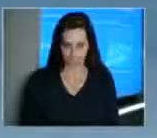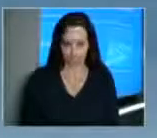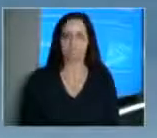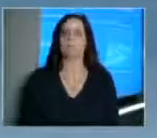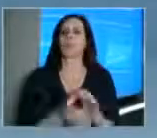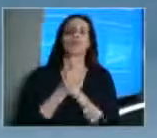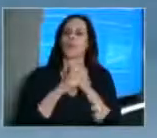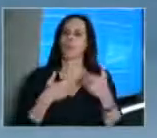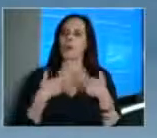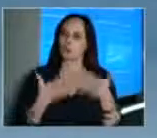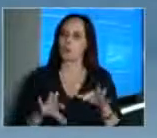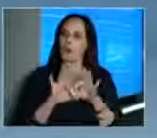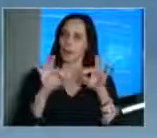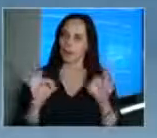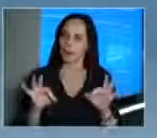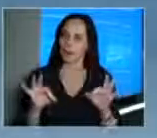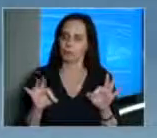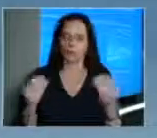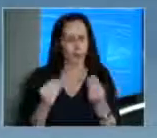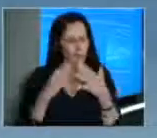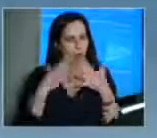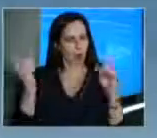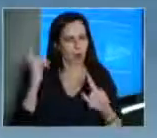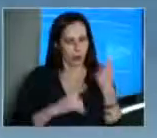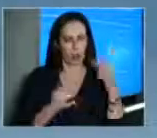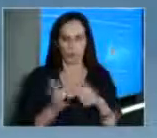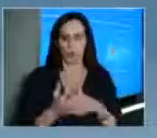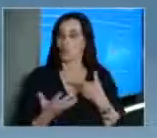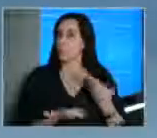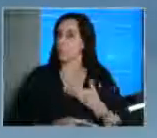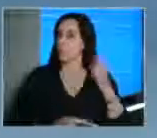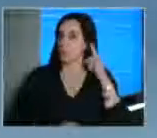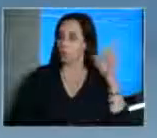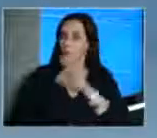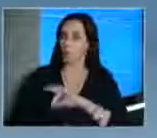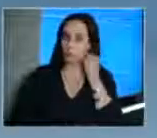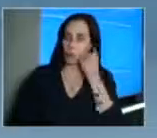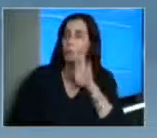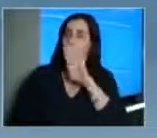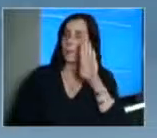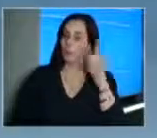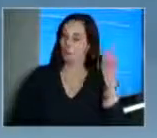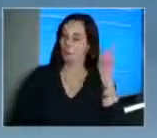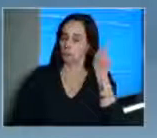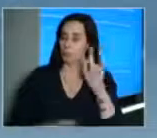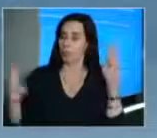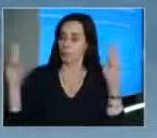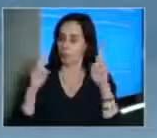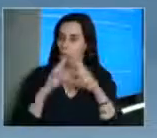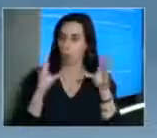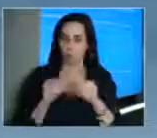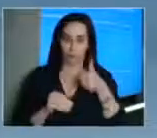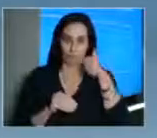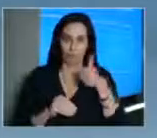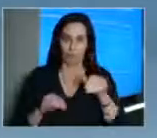שלום שוב, אנחנו פותחים עם הכותרת של הבוקר הזה שמגיעה ממוסקבה. שם ראש הממשלה בנימין נתניהו נפגש